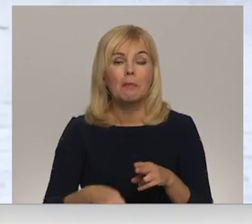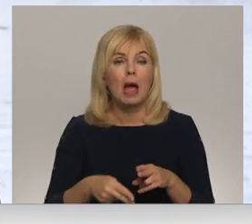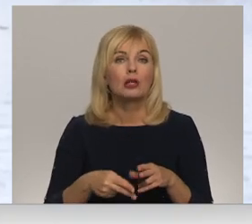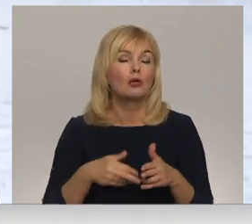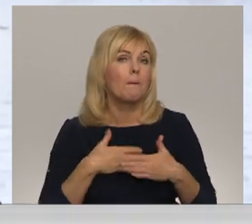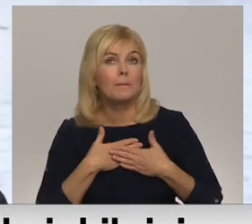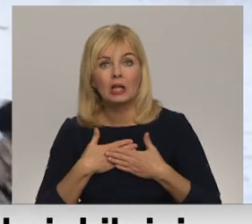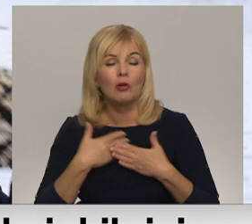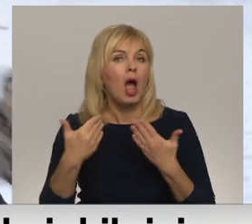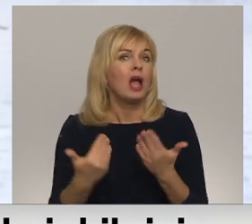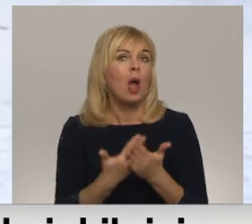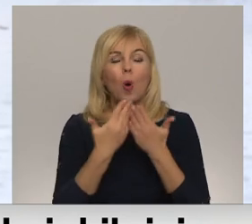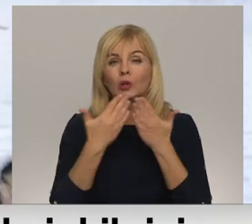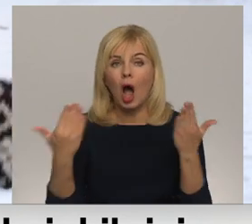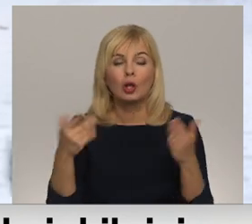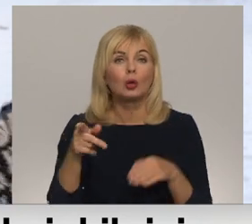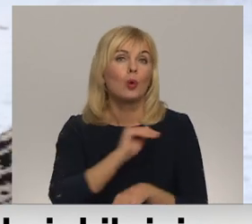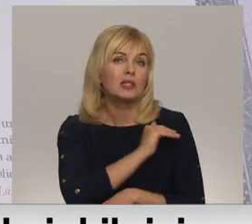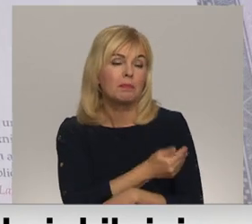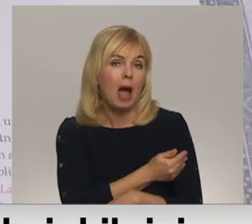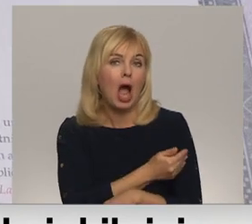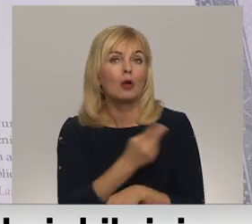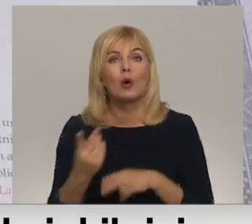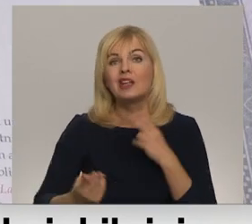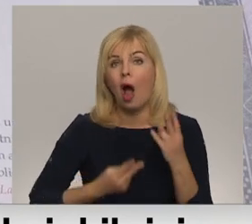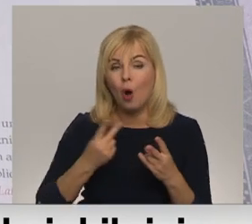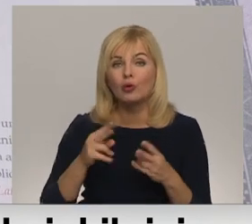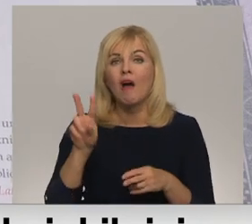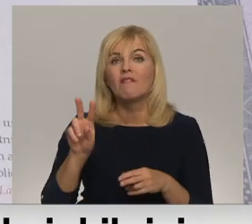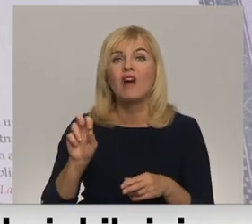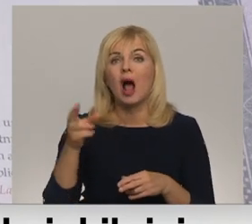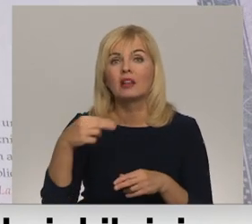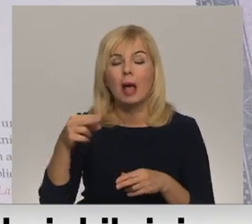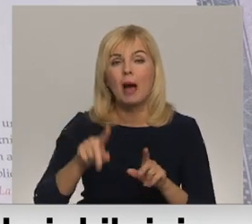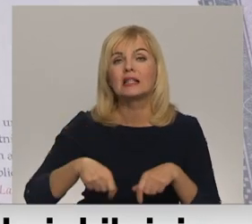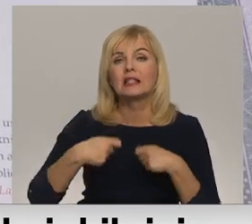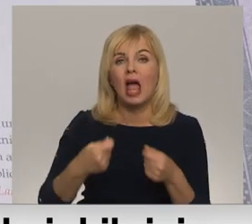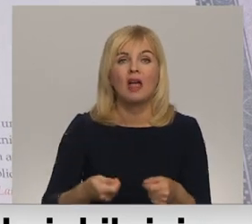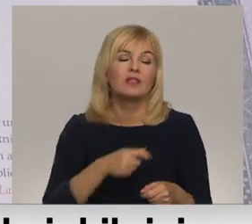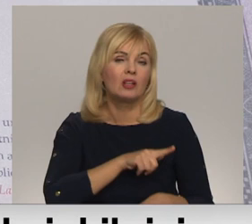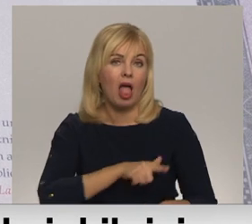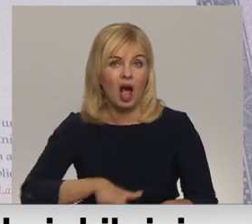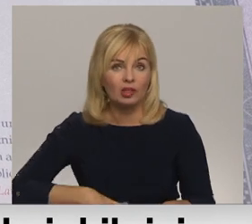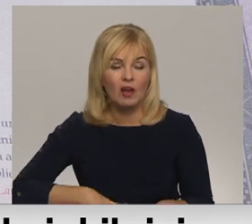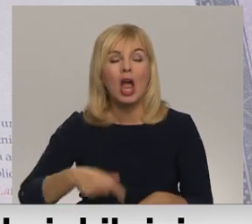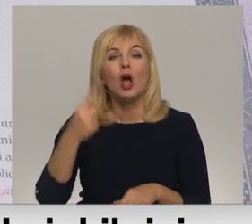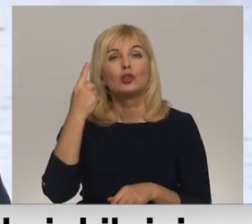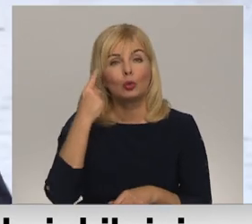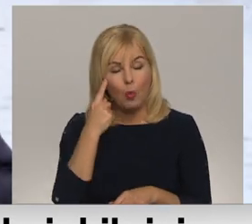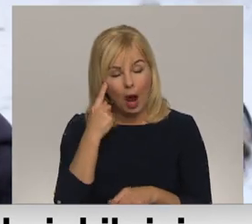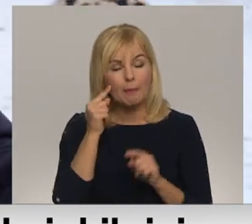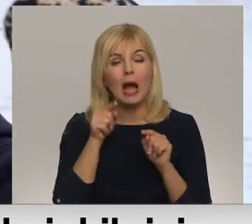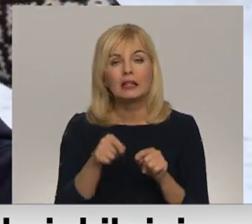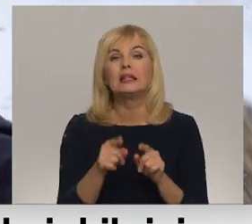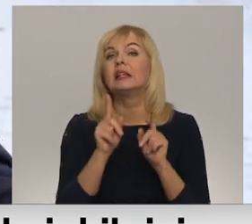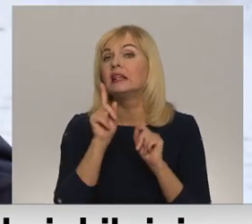vienu jaunatklātu to spēku un jaudu, kādu Valdemārs ir devis Latvijai. Un es domāju, ka tas